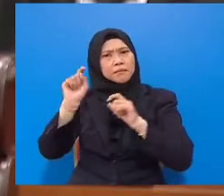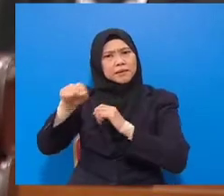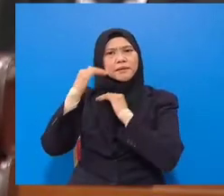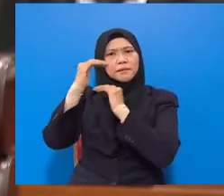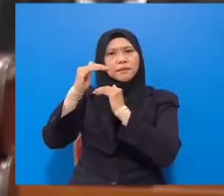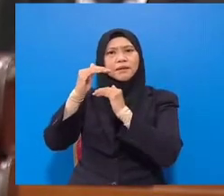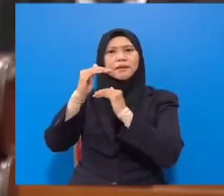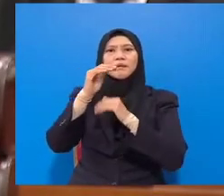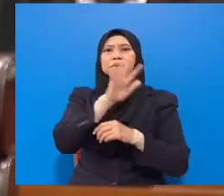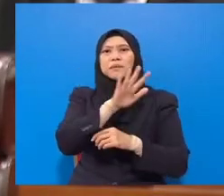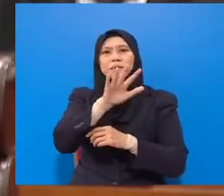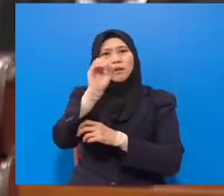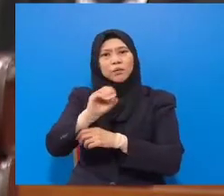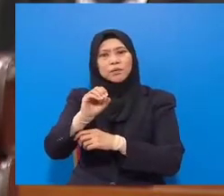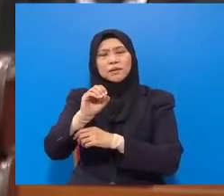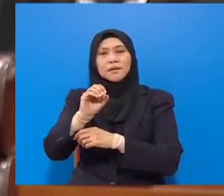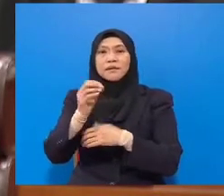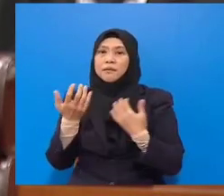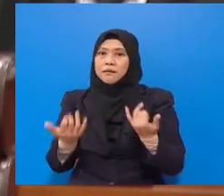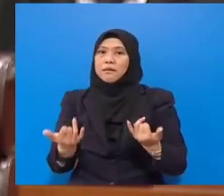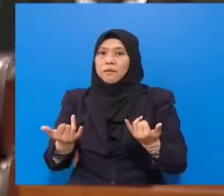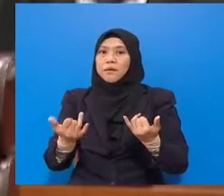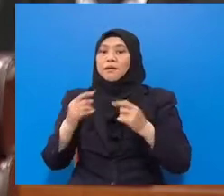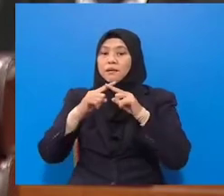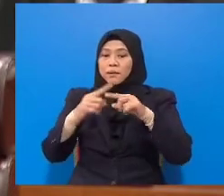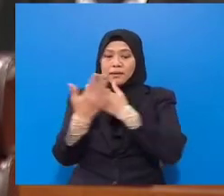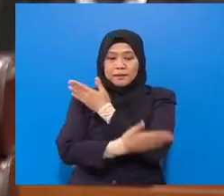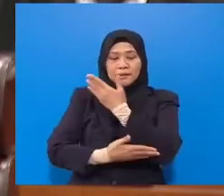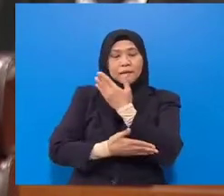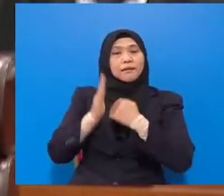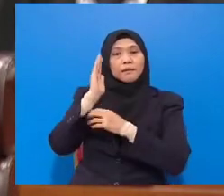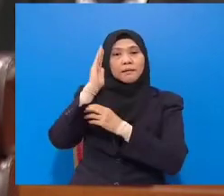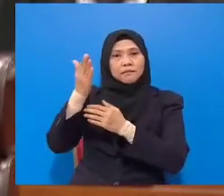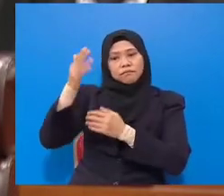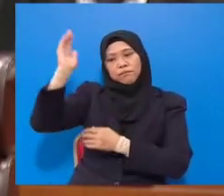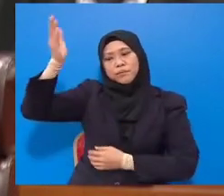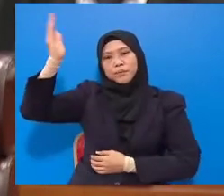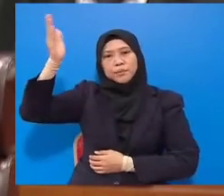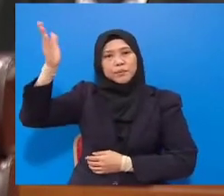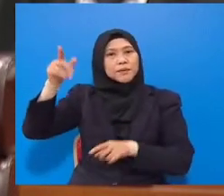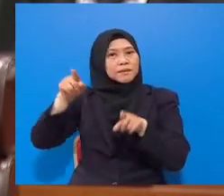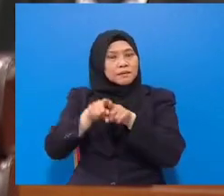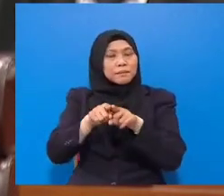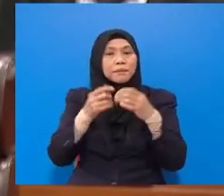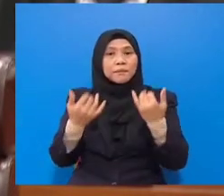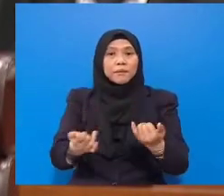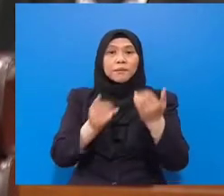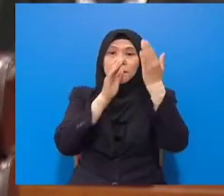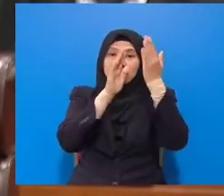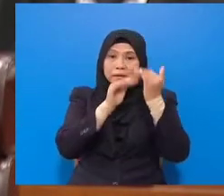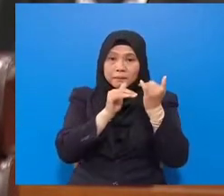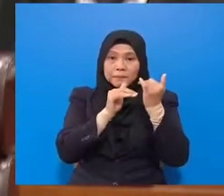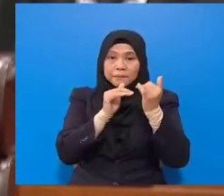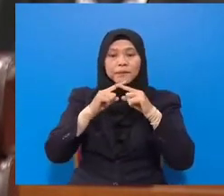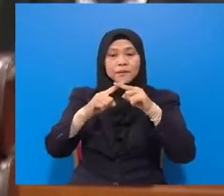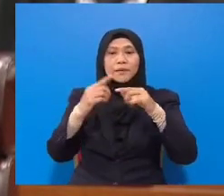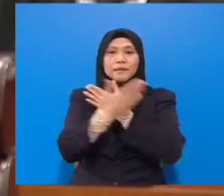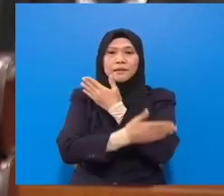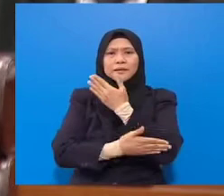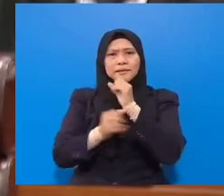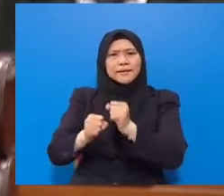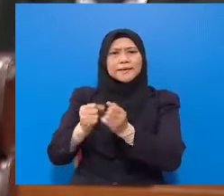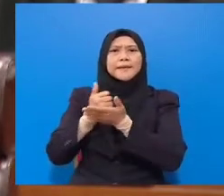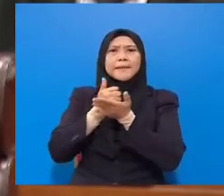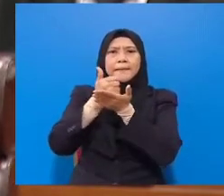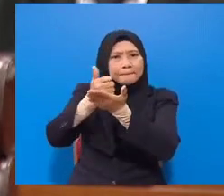50-500 kepala 600 Insyaallah didakwa negara juga kita akan melakukan pemetaan Ayesha di desa mahallat kayaknya Bomat Bomat di depan kali